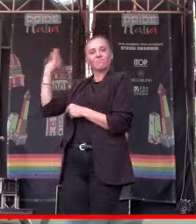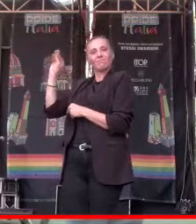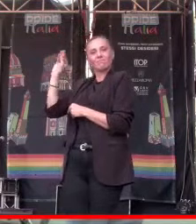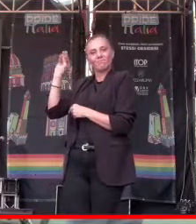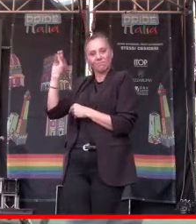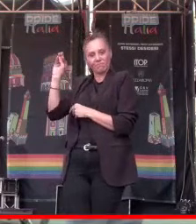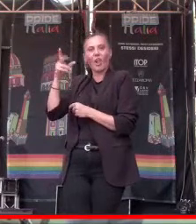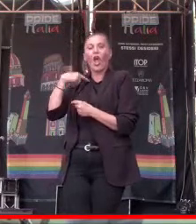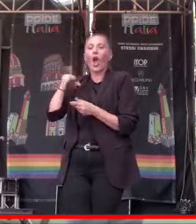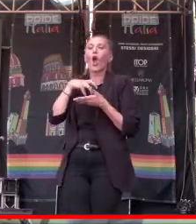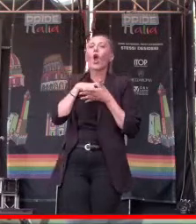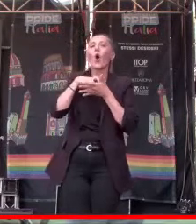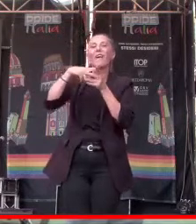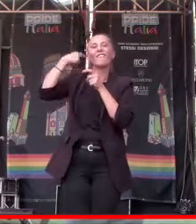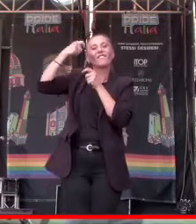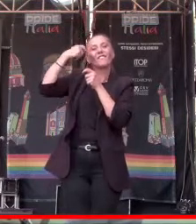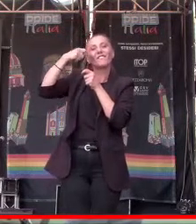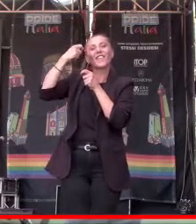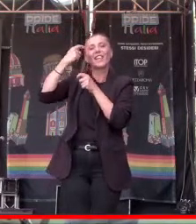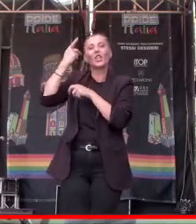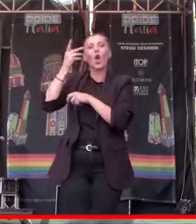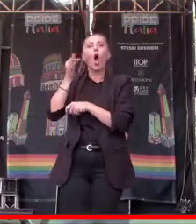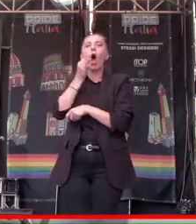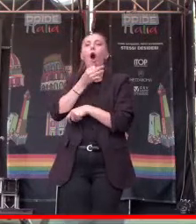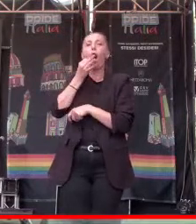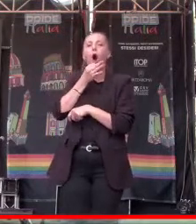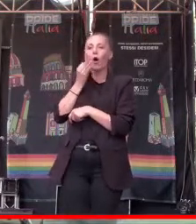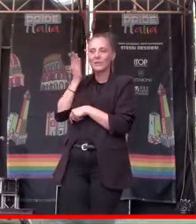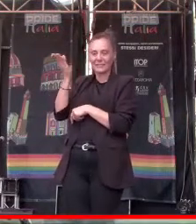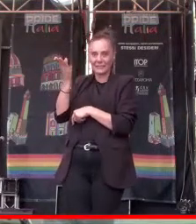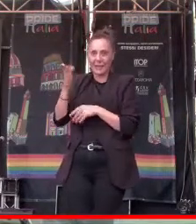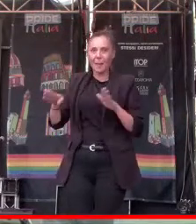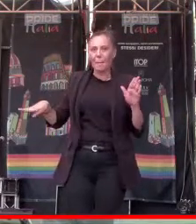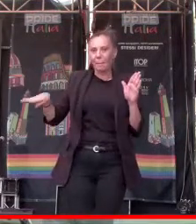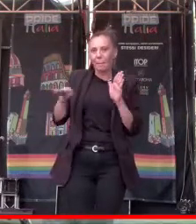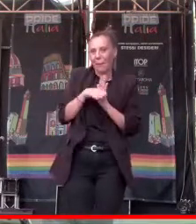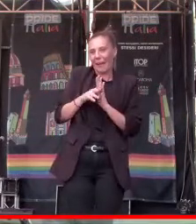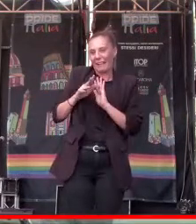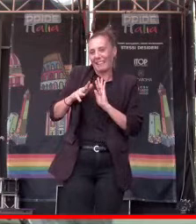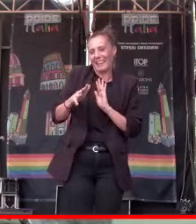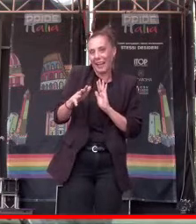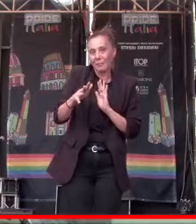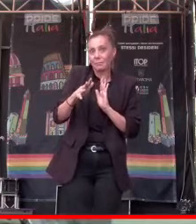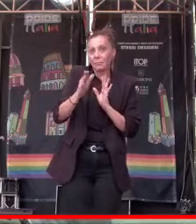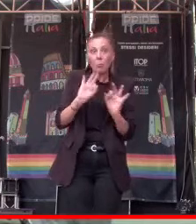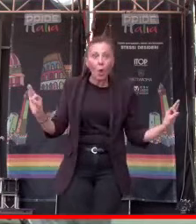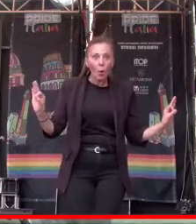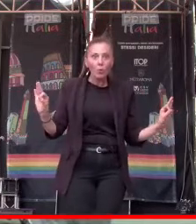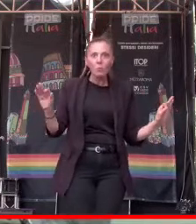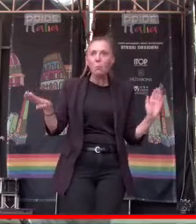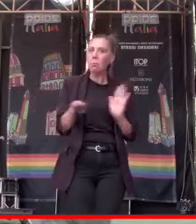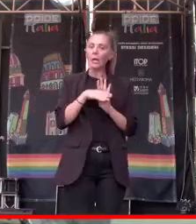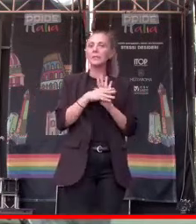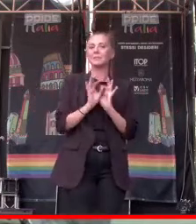preparare il contributo con il video di Ostia, che partirà tra pochissimo, appena saranno, perché no, vai, già pronto.